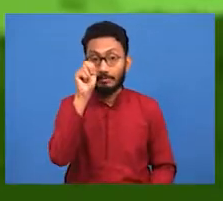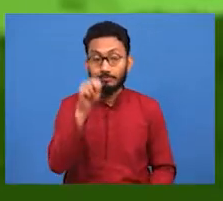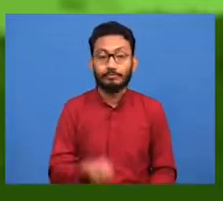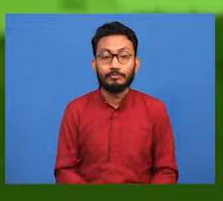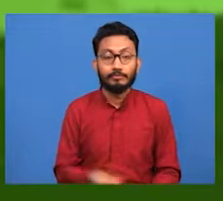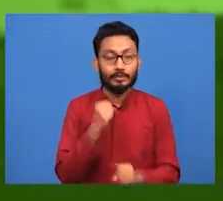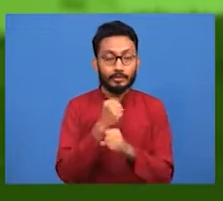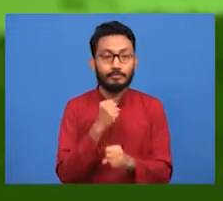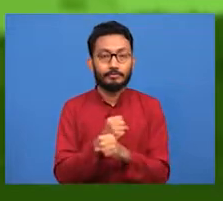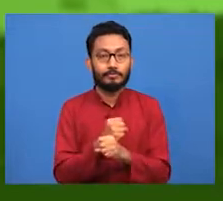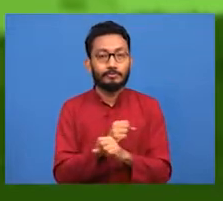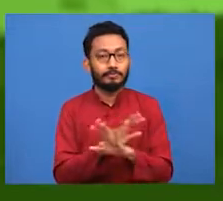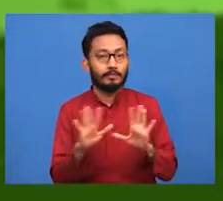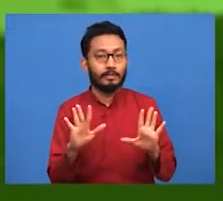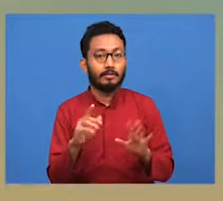kita peroleh tadi.